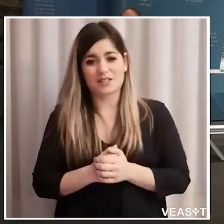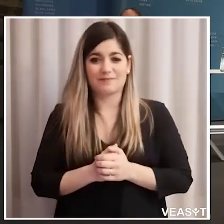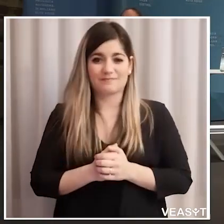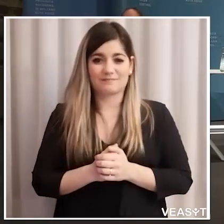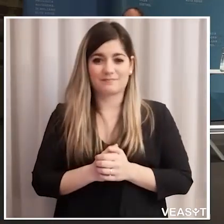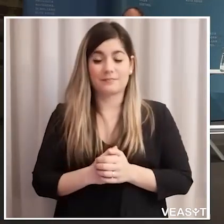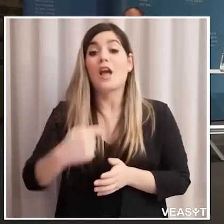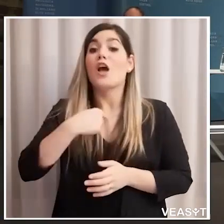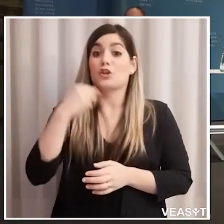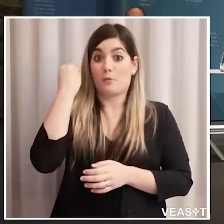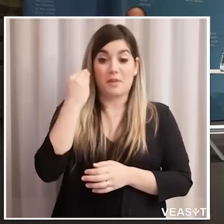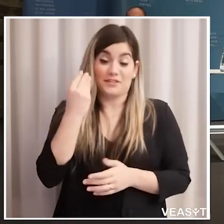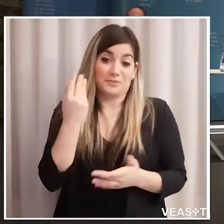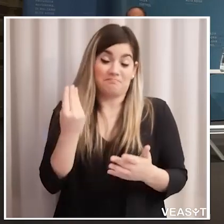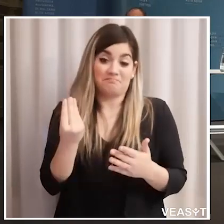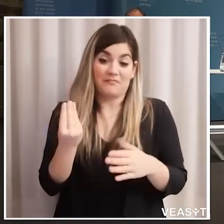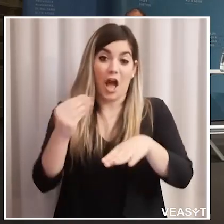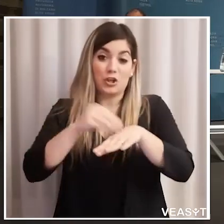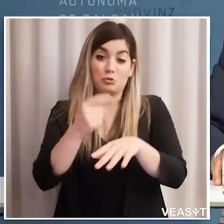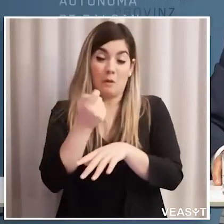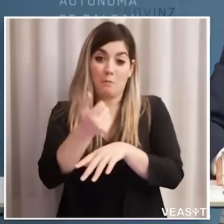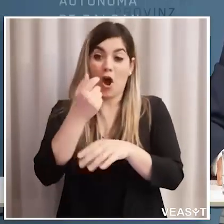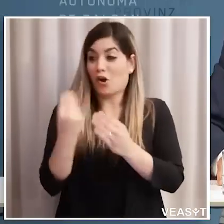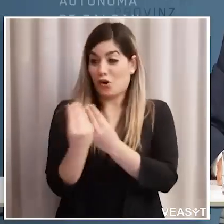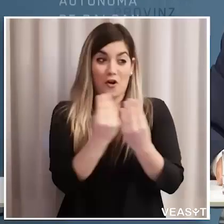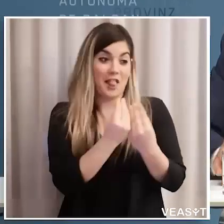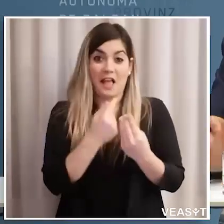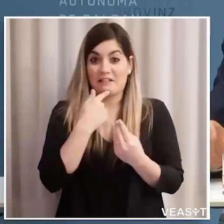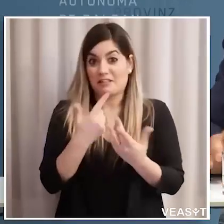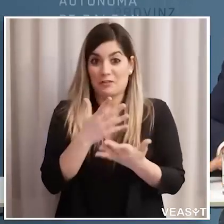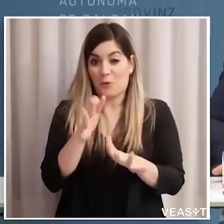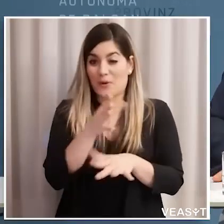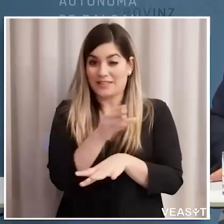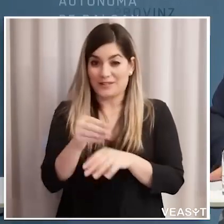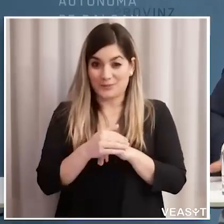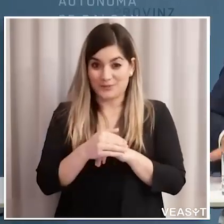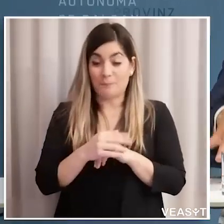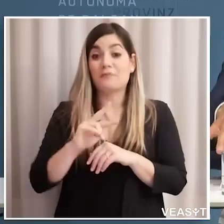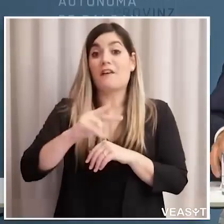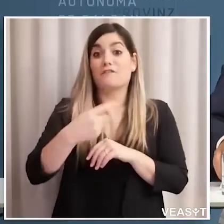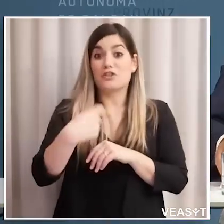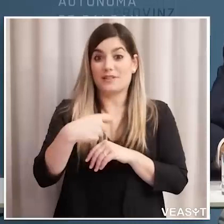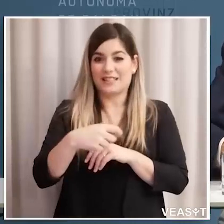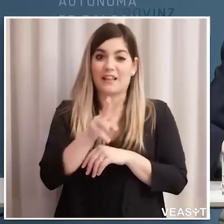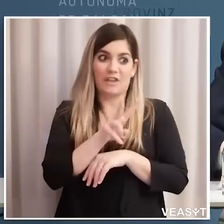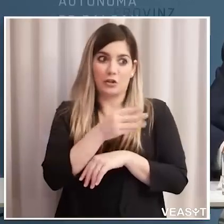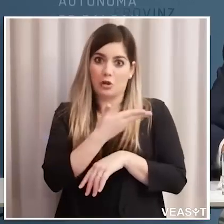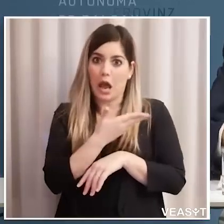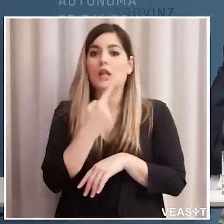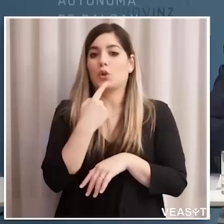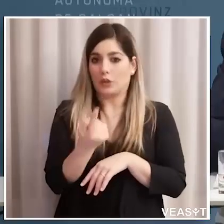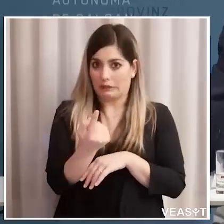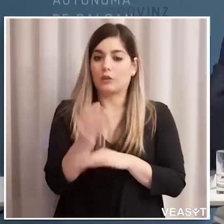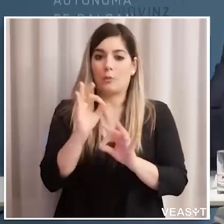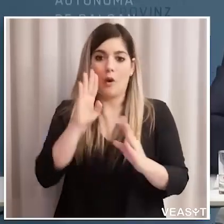Beh, per quanto mi riguarda c'è da aggiungere poco a quello che hanno detto i colleghi, soprattutto il vicepresidente Giuliano Vettorato. Adesso, per